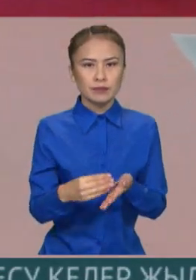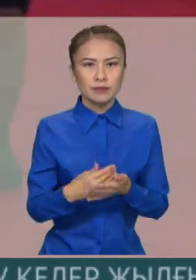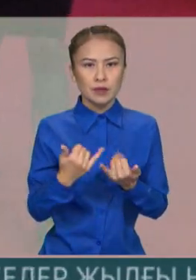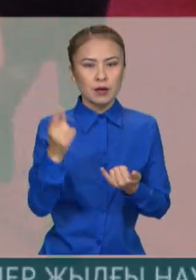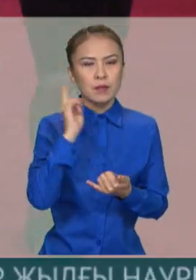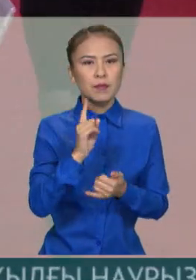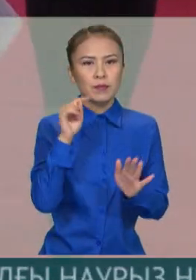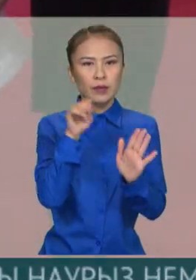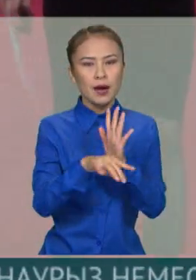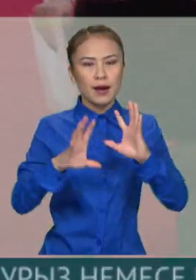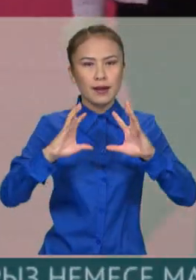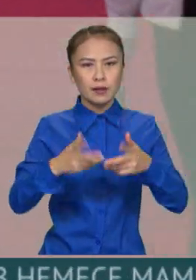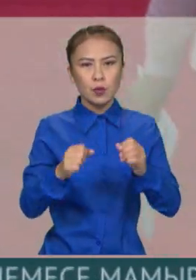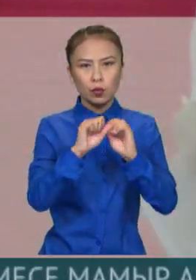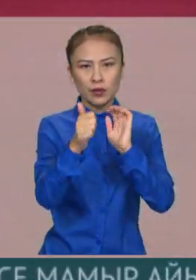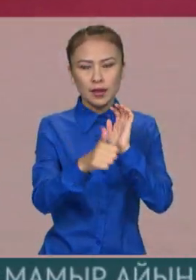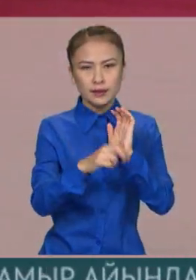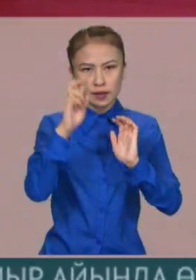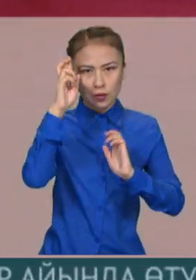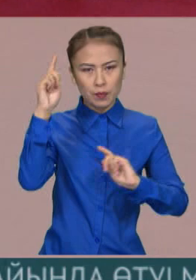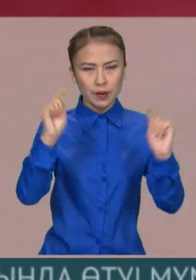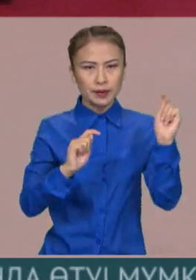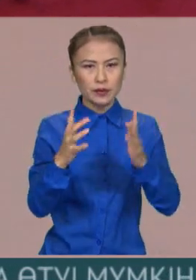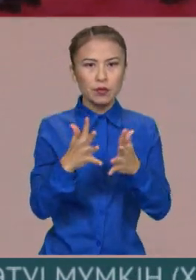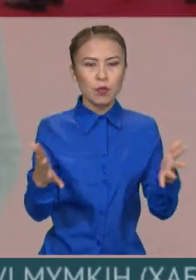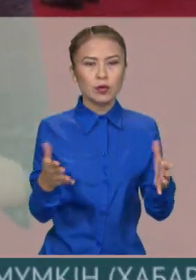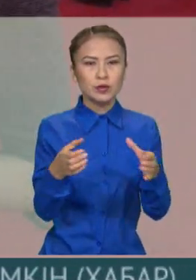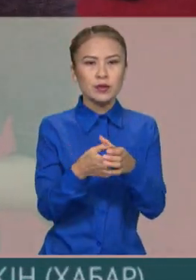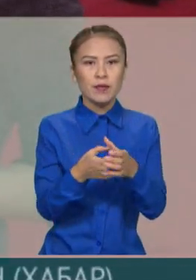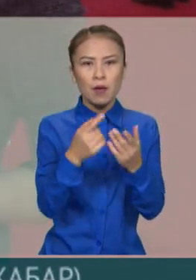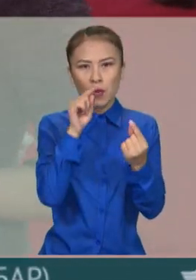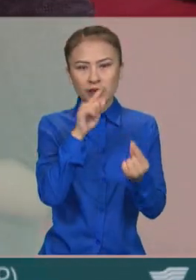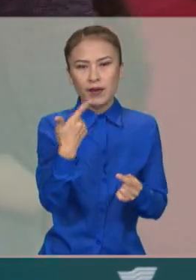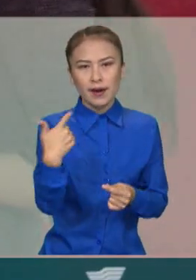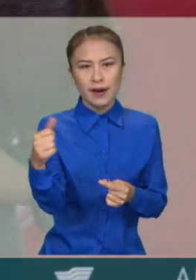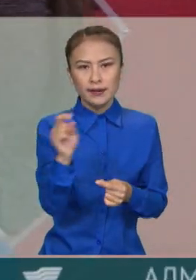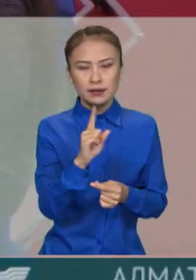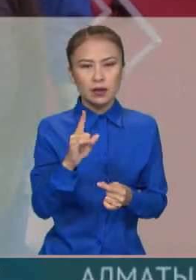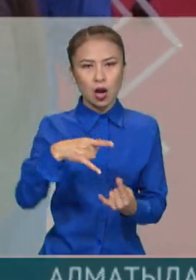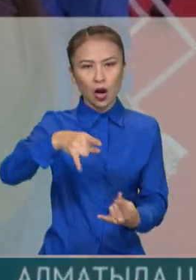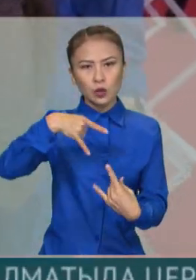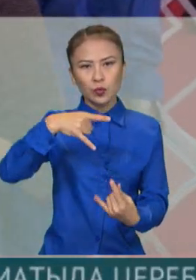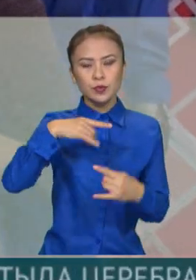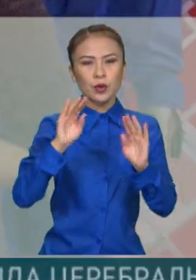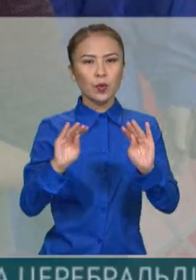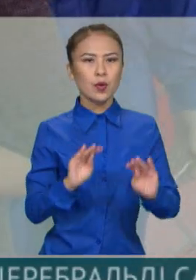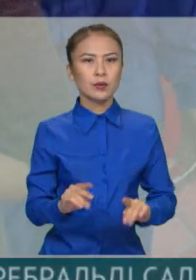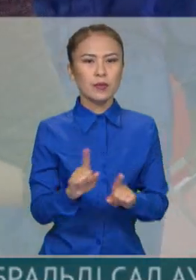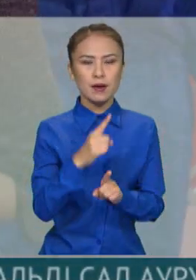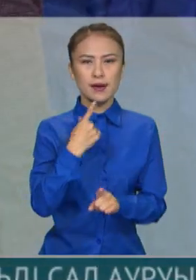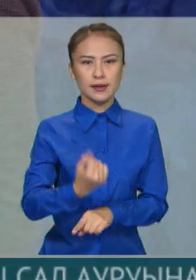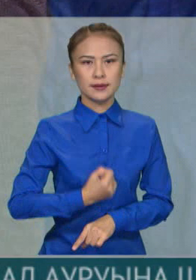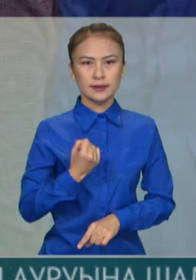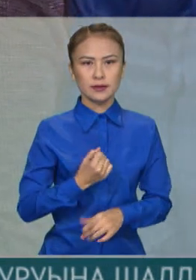мына жерде әлемнің 16 елінде пайдаланылатын ең үздік противогаздар мен костюмдер қойылыпты. Әскери костюмдер